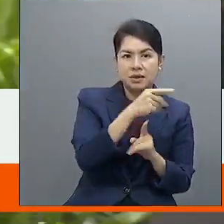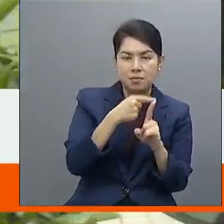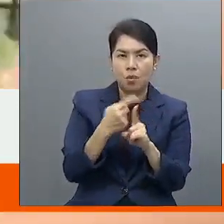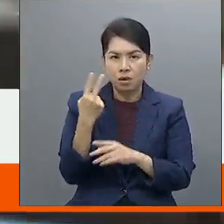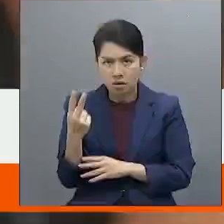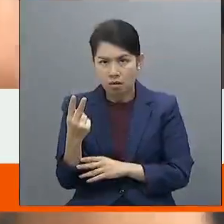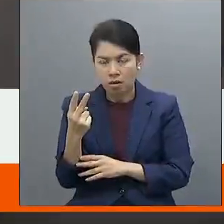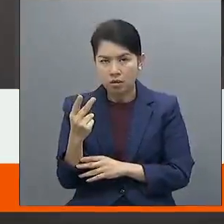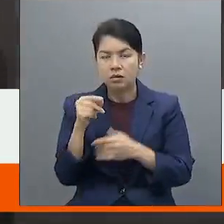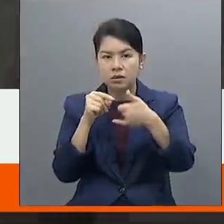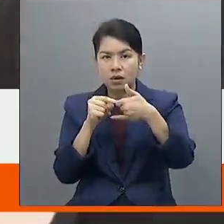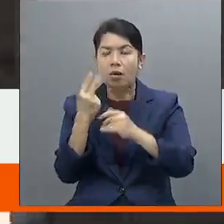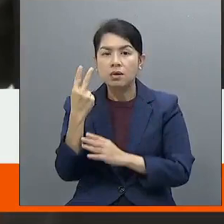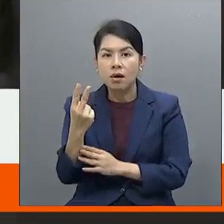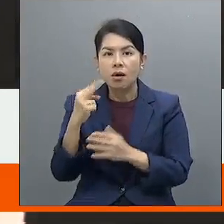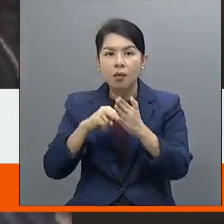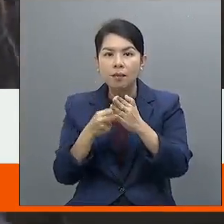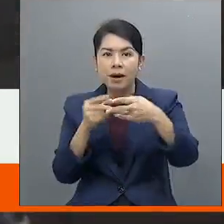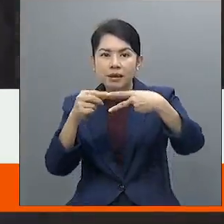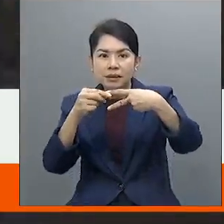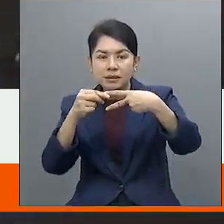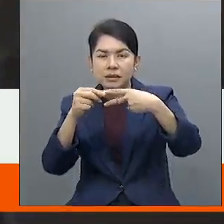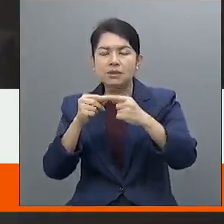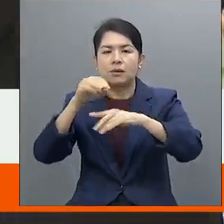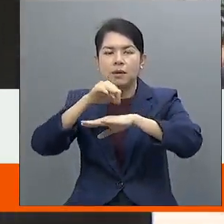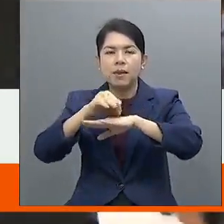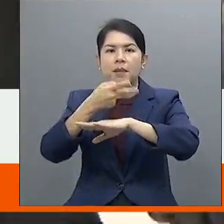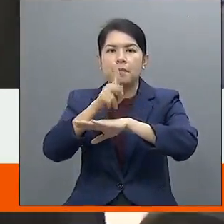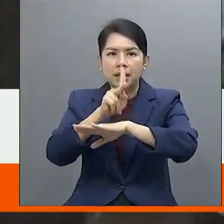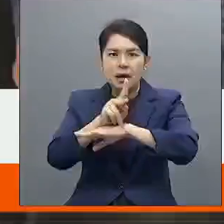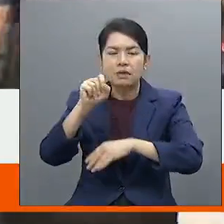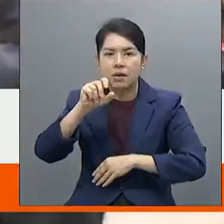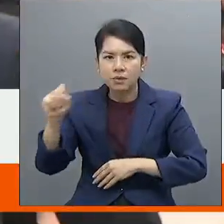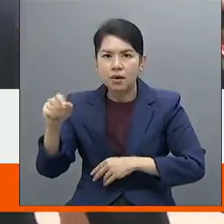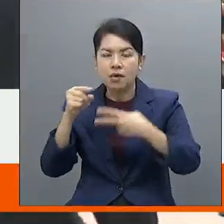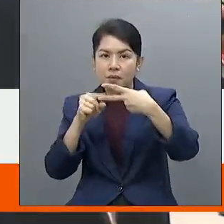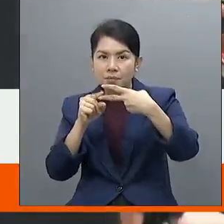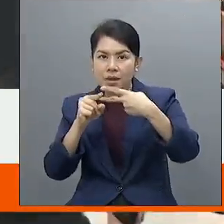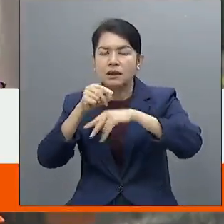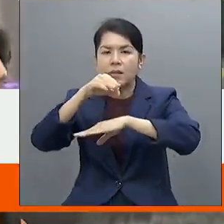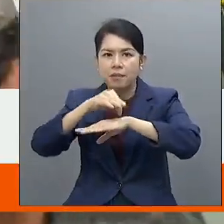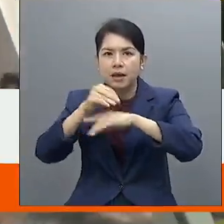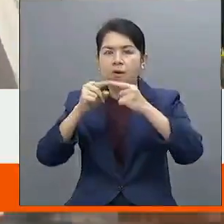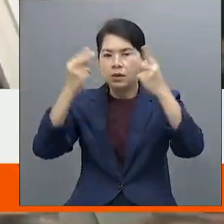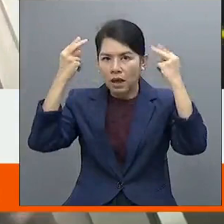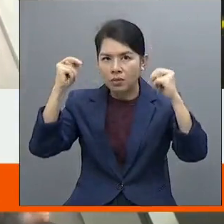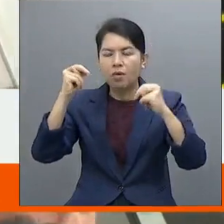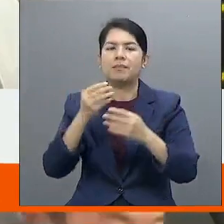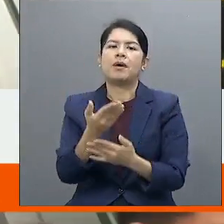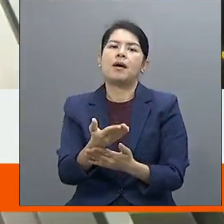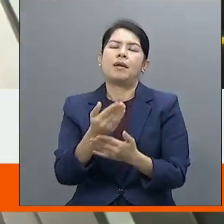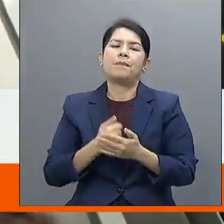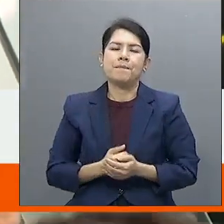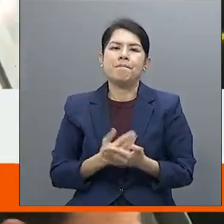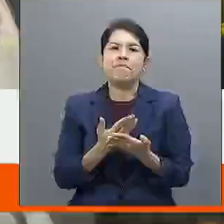ยเขาก็อ่านเกมออกเหมือนกับพวกเราอ่านนะว่าพิธาเนี่ยจะไปต่อได้ไหมล่ะ